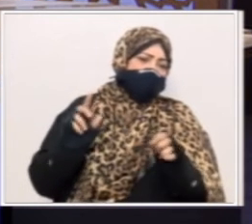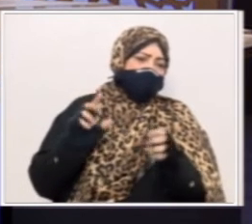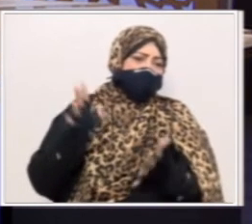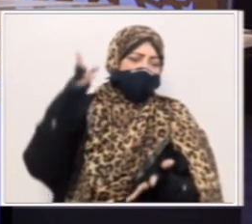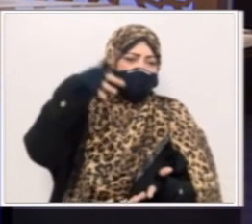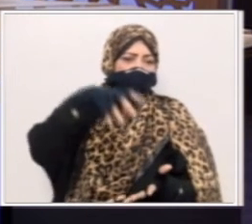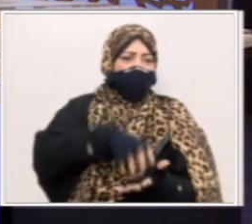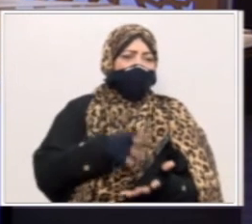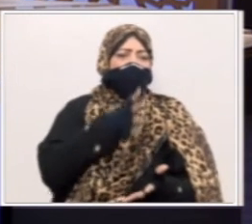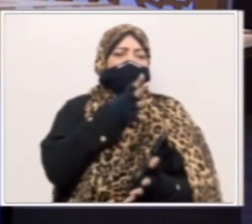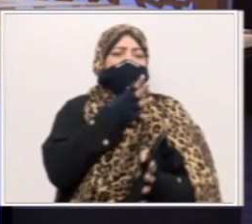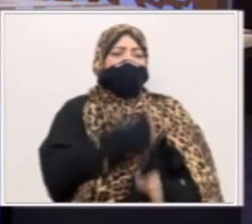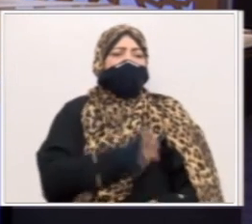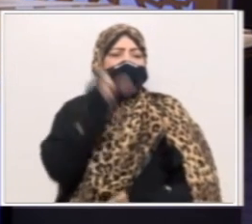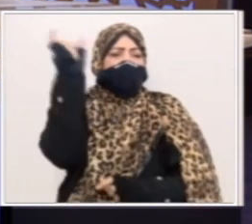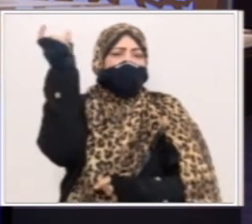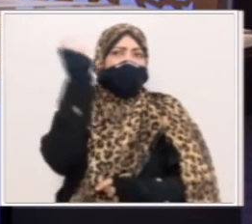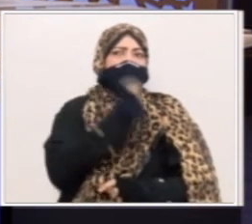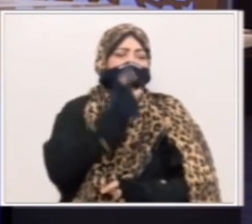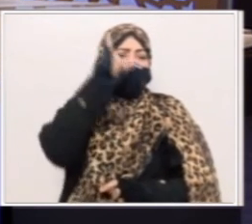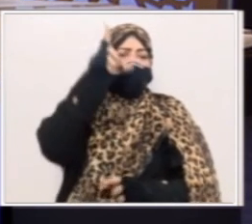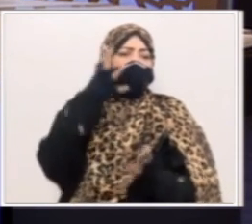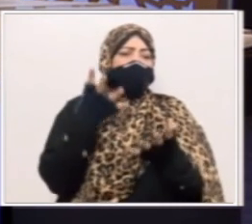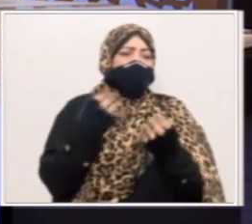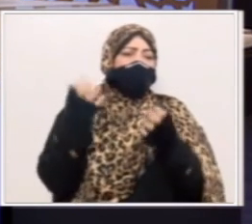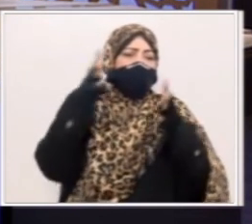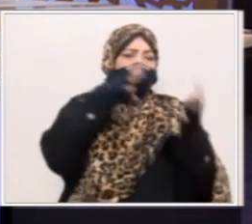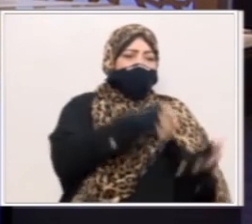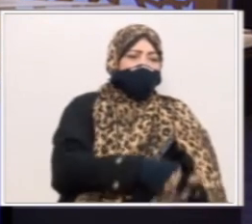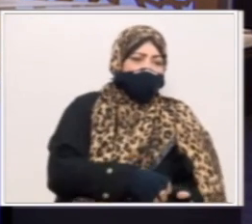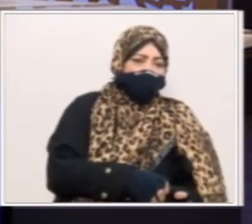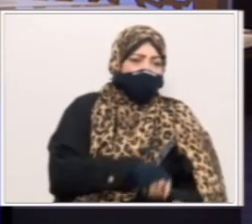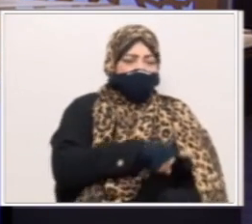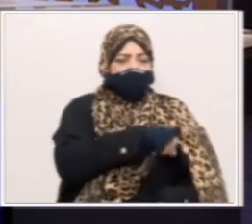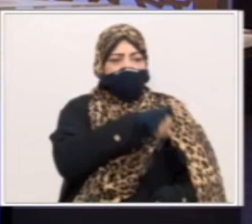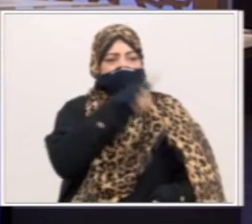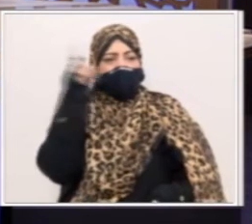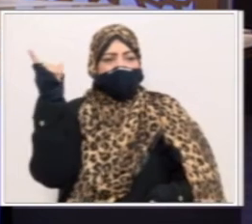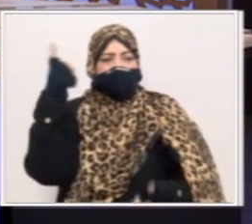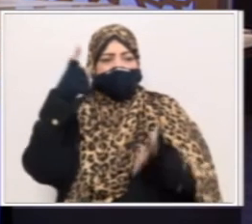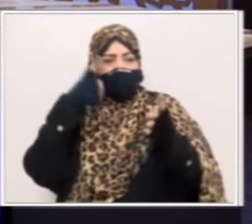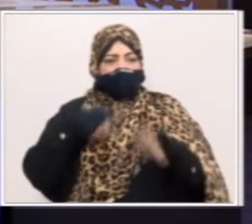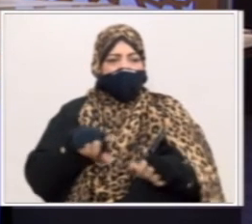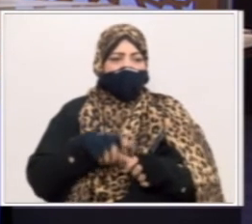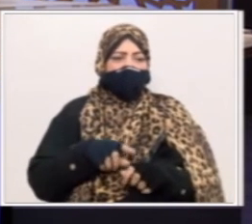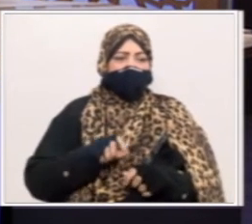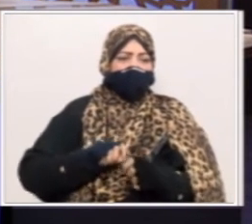الصلاة والسلام من الدنيا إلى الرحلة الطويلة العظيمة المباركة في ليلة الإسراء